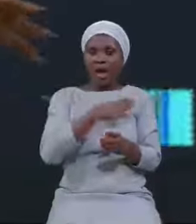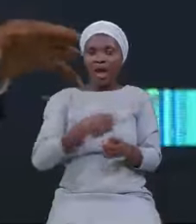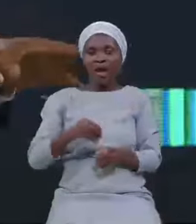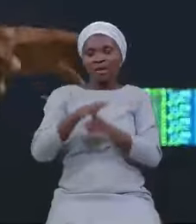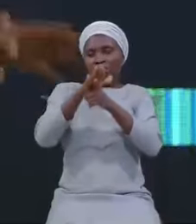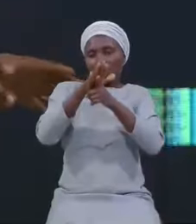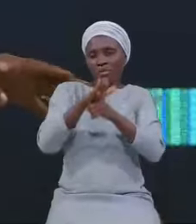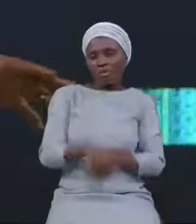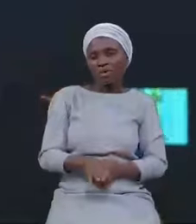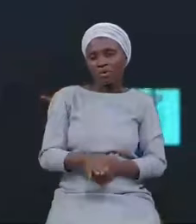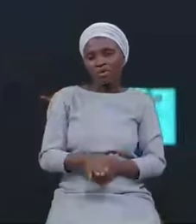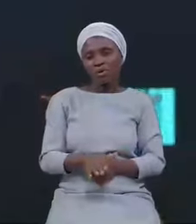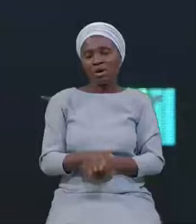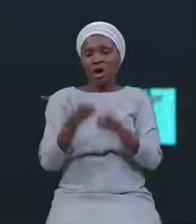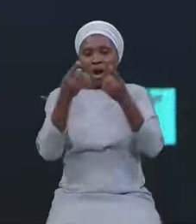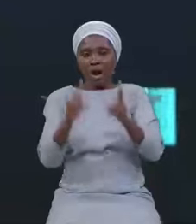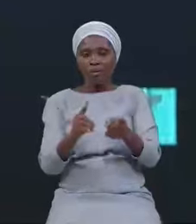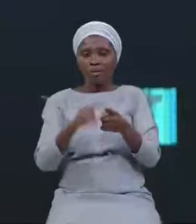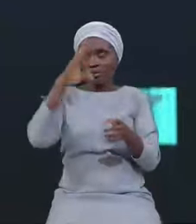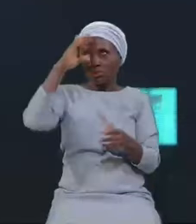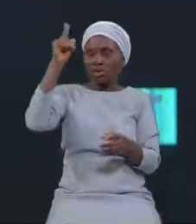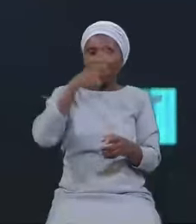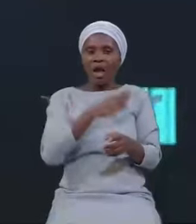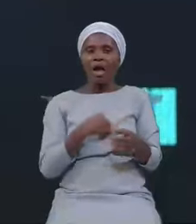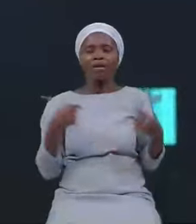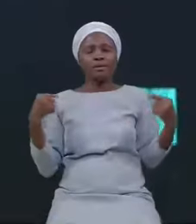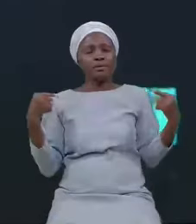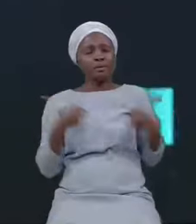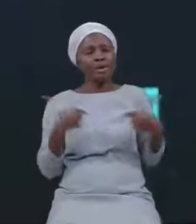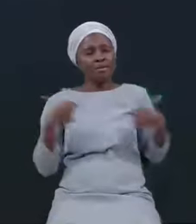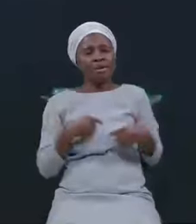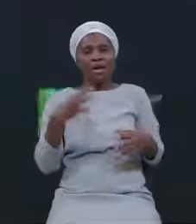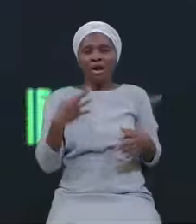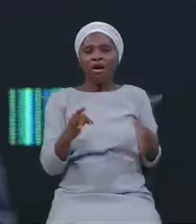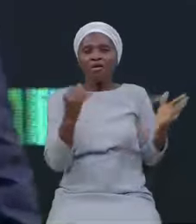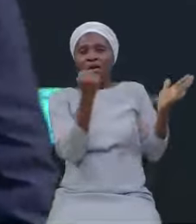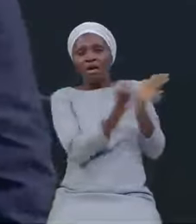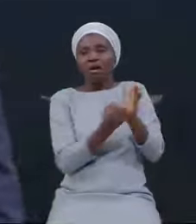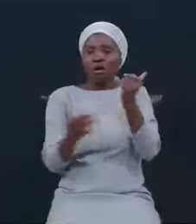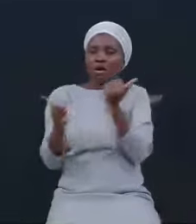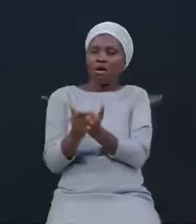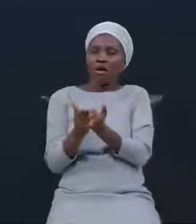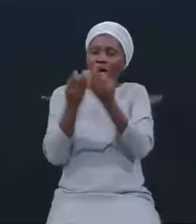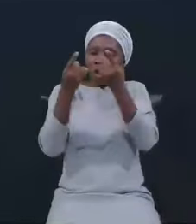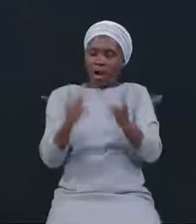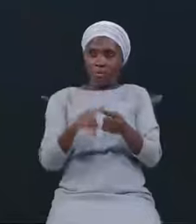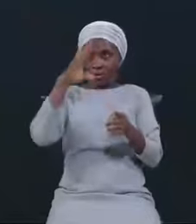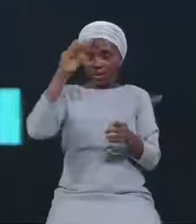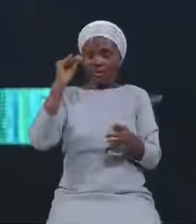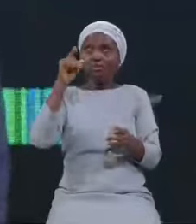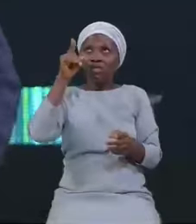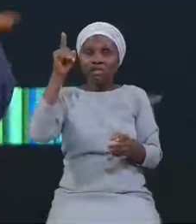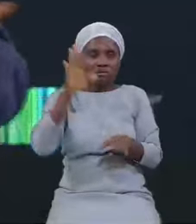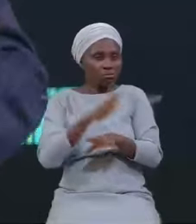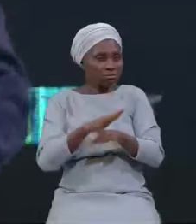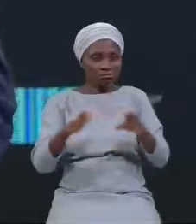et la douleur de la crucifixion est venue sur lui, il n'a point ouvert la bouche. Il ne s'est pas